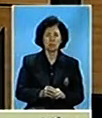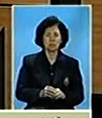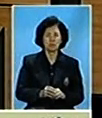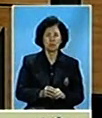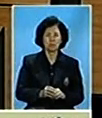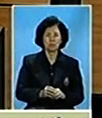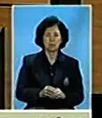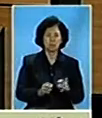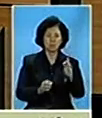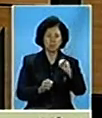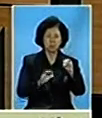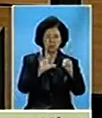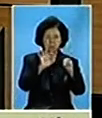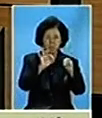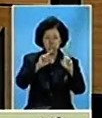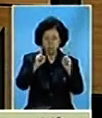ขออภัยครับมาตรา9วงเล็บ6ครับ